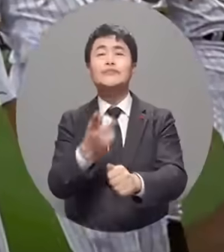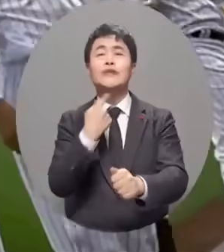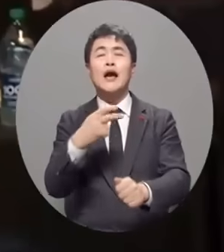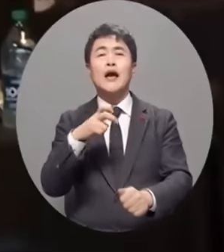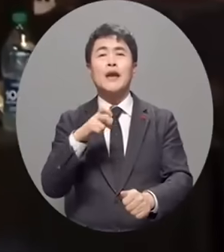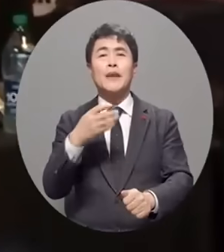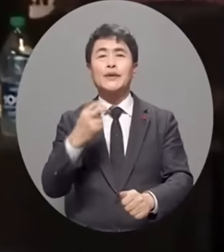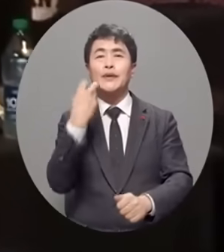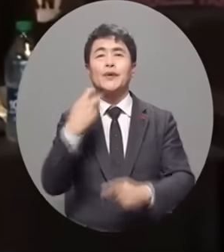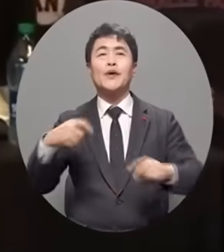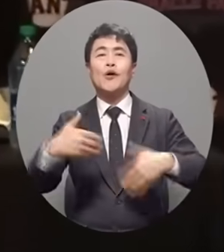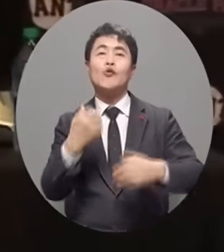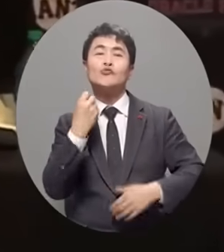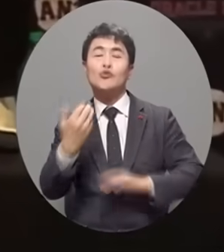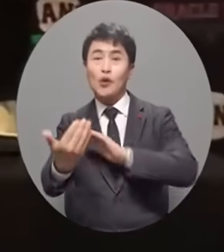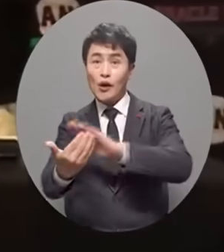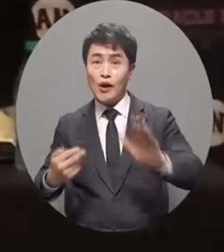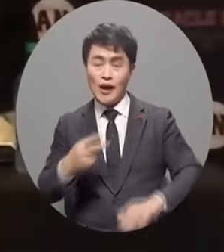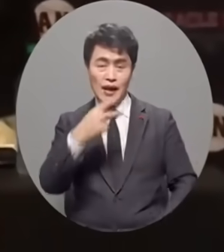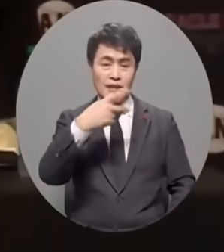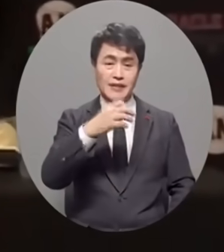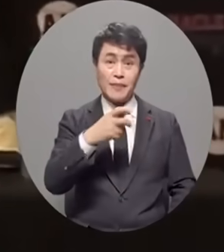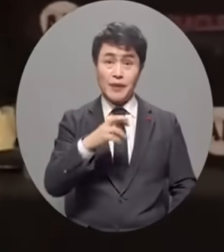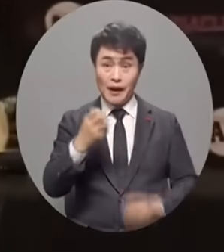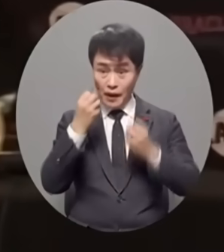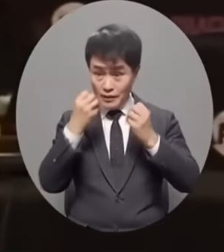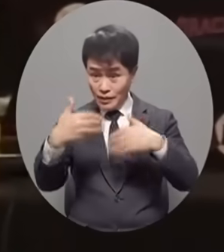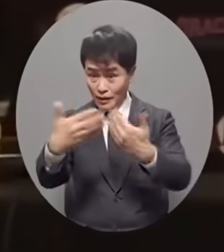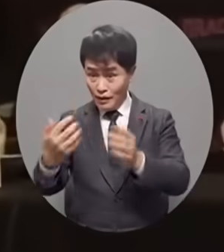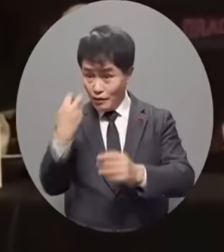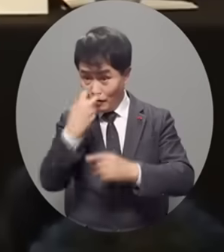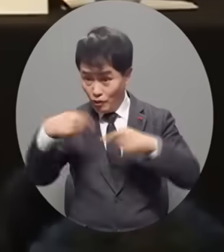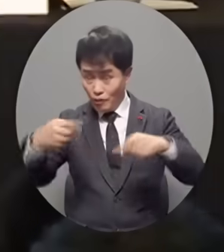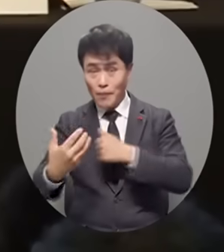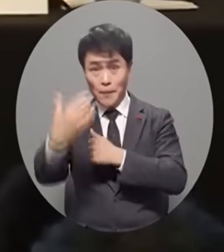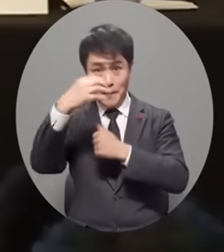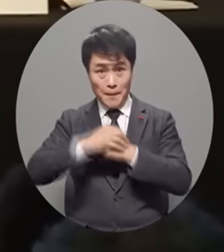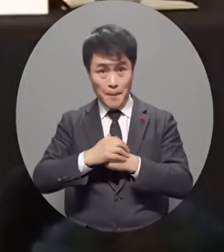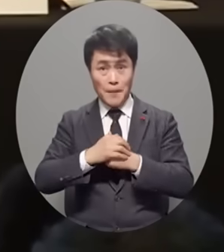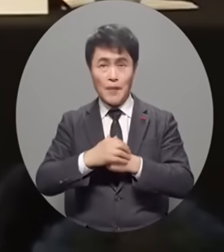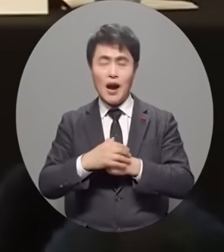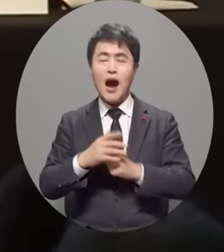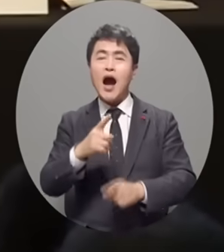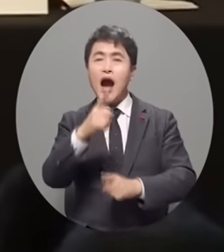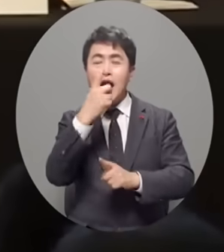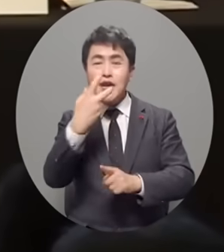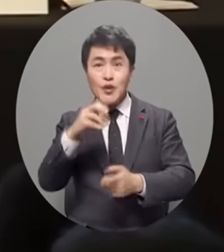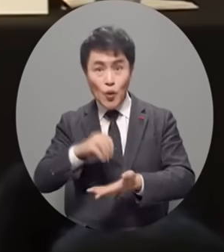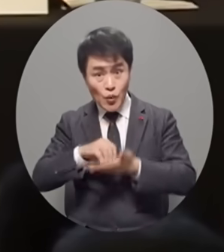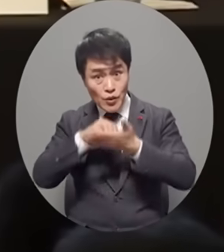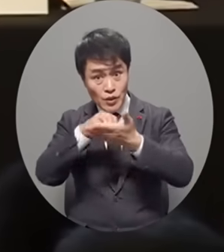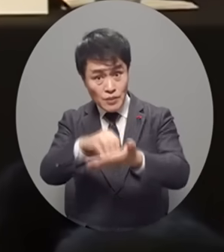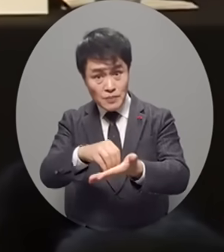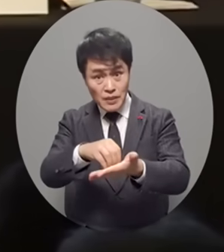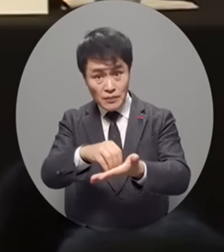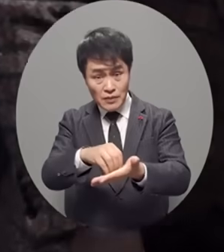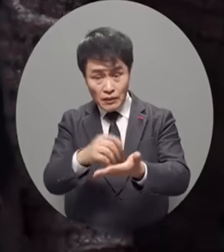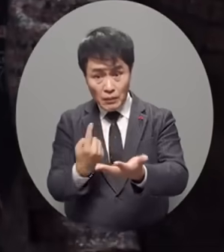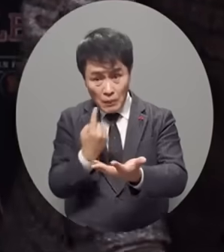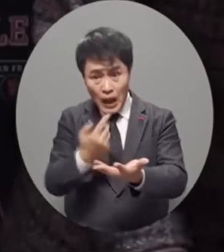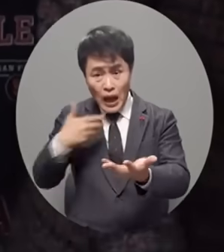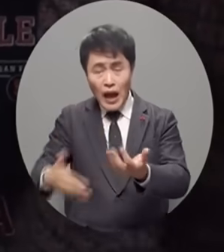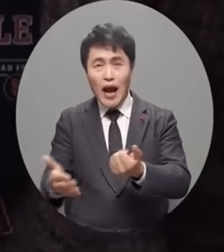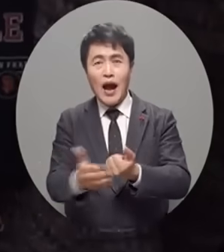감독. 두 달 전 샌프란시스코의 새 사령탑이 된 멜빈은 이정후의 입단 시기에 참석하지는 않았지만